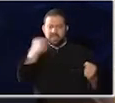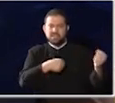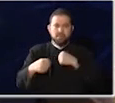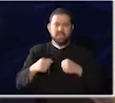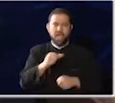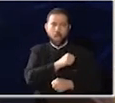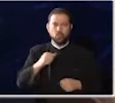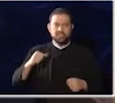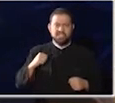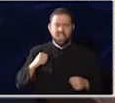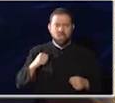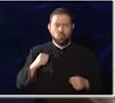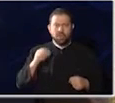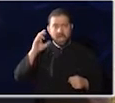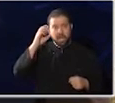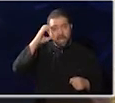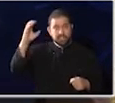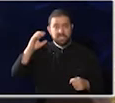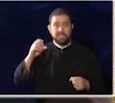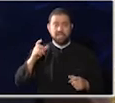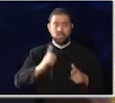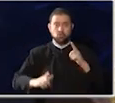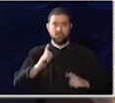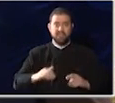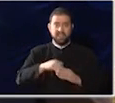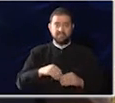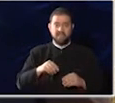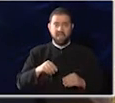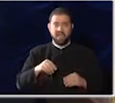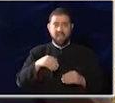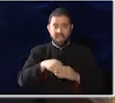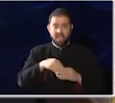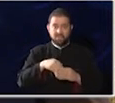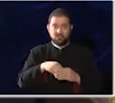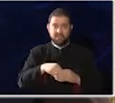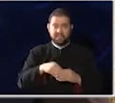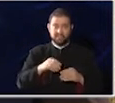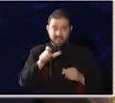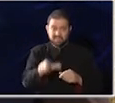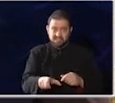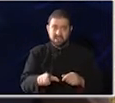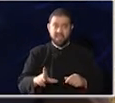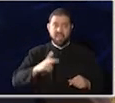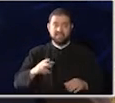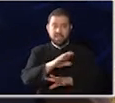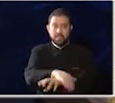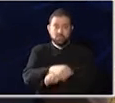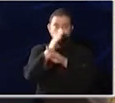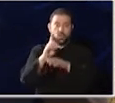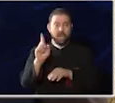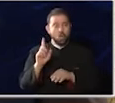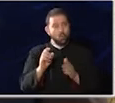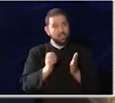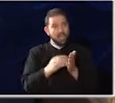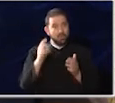că suferința în sine este mântuitoare. Trebuie să ne ferim de a crede astfel că suferința în sine este mântuitoare